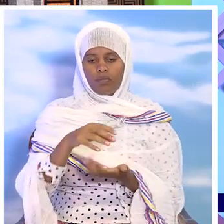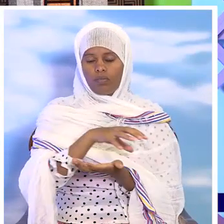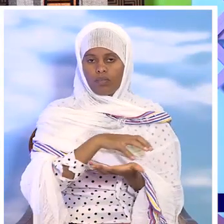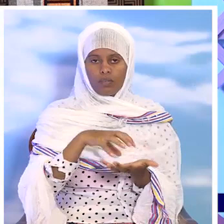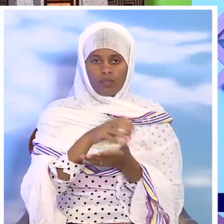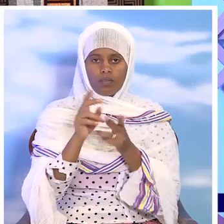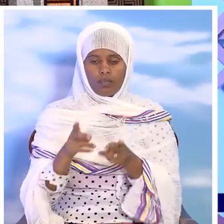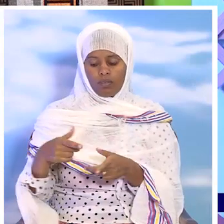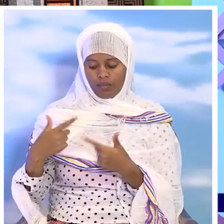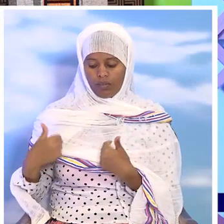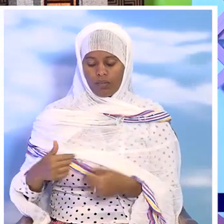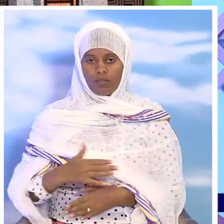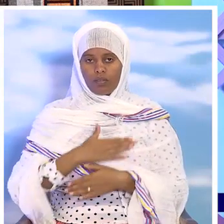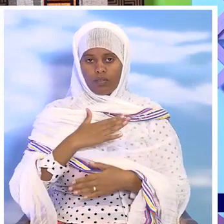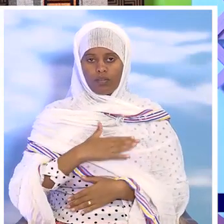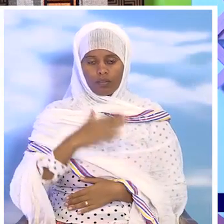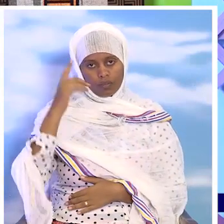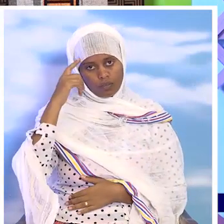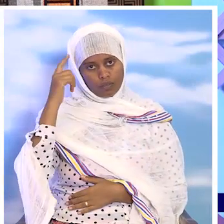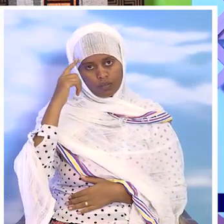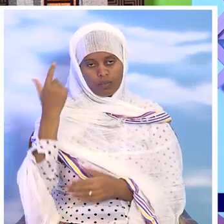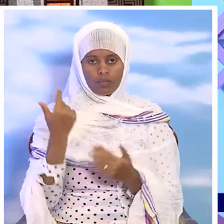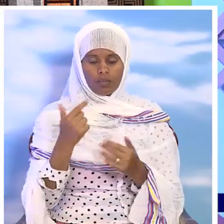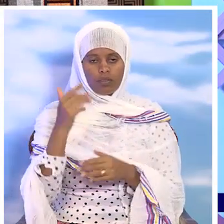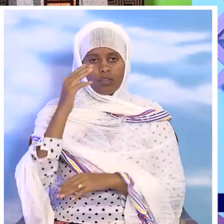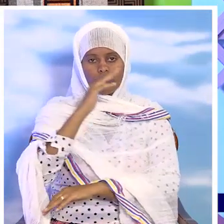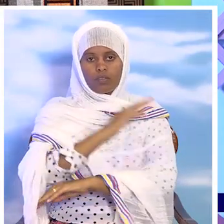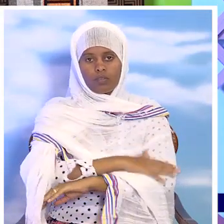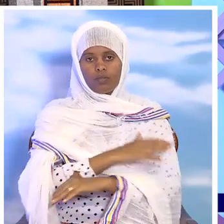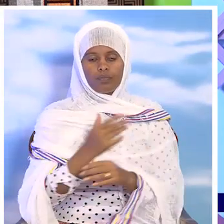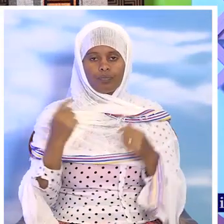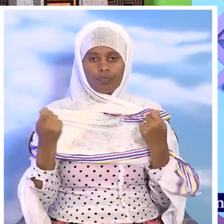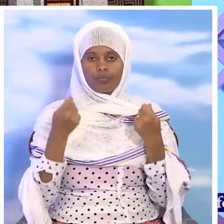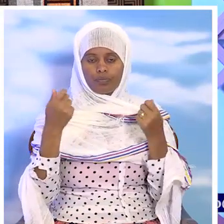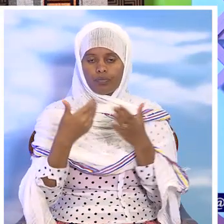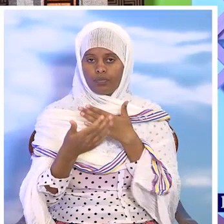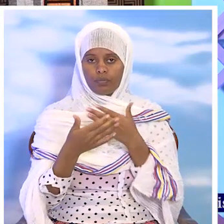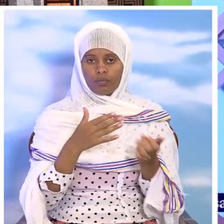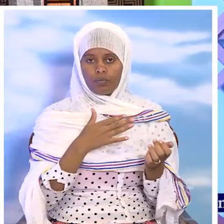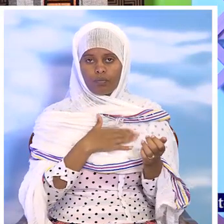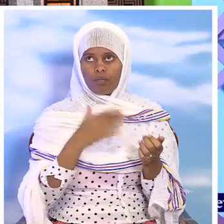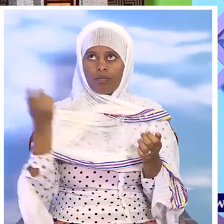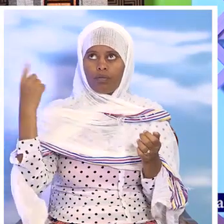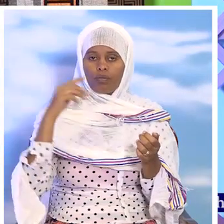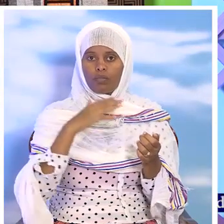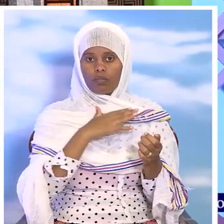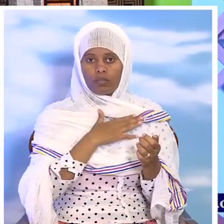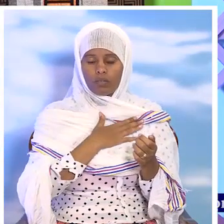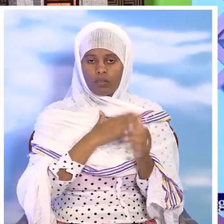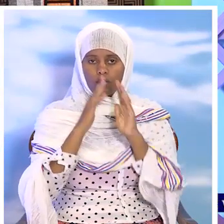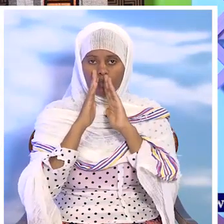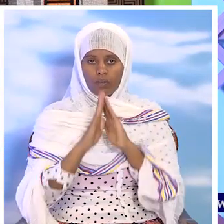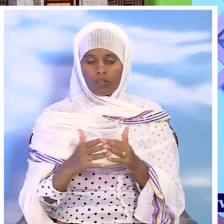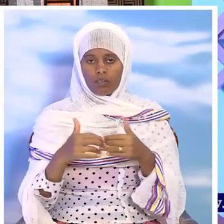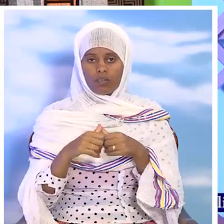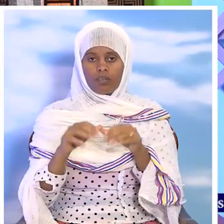ድማ ልብና ዝሕጎሰሉ ኣእምሮና ድማ ዝቆስነሉ ኣውደ ዓመት ገብረና ልብሉ እግዚኣብሔር ኣምላኽና ቅዱስ